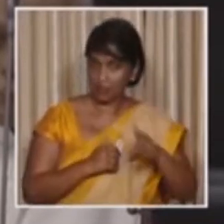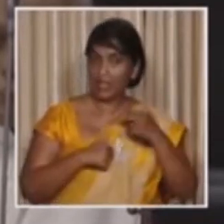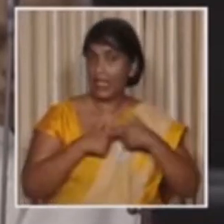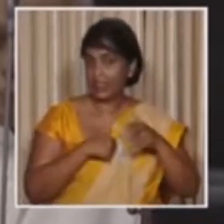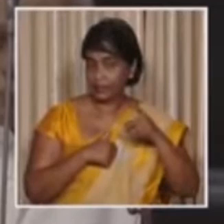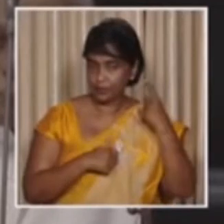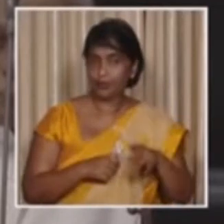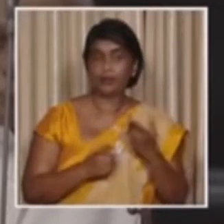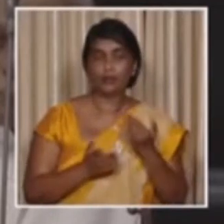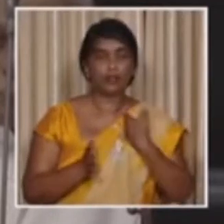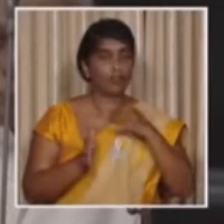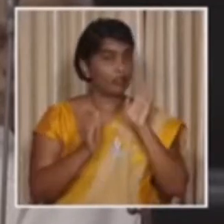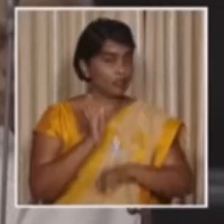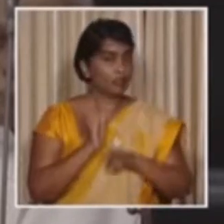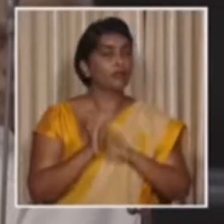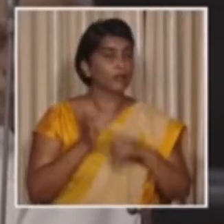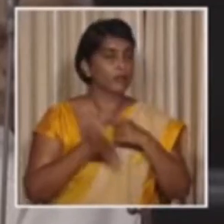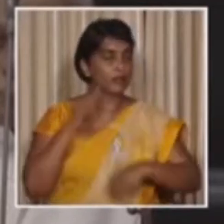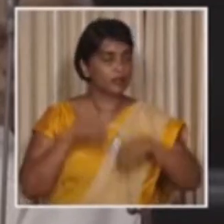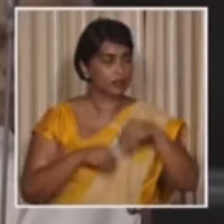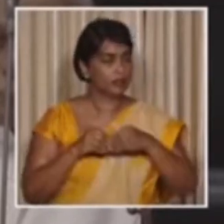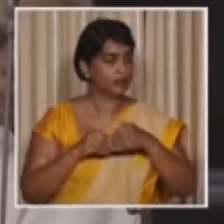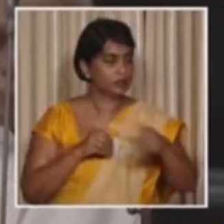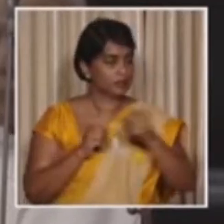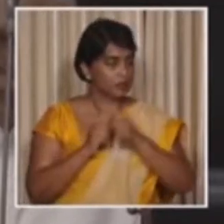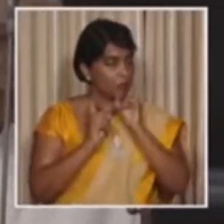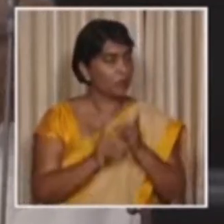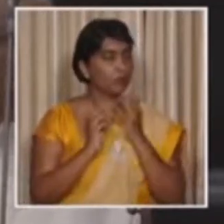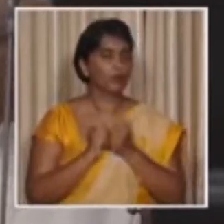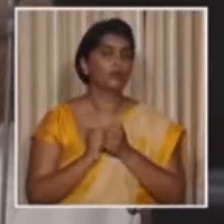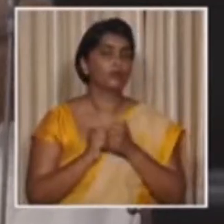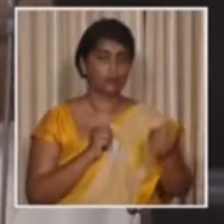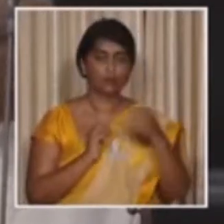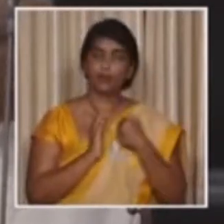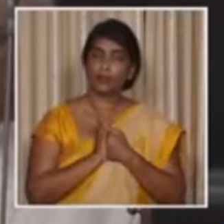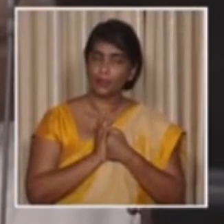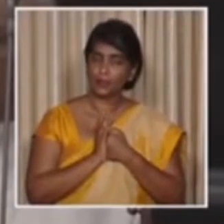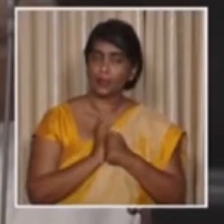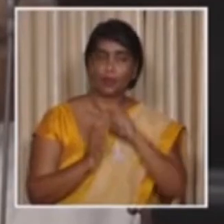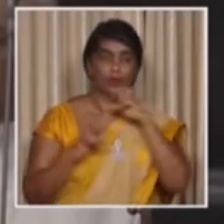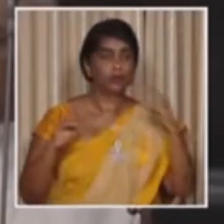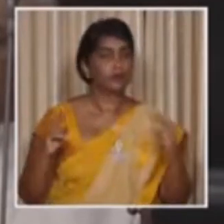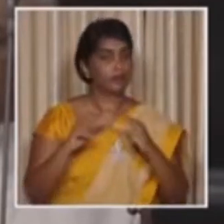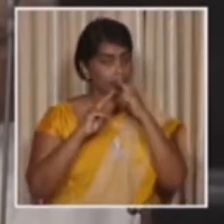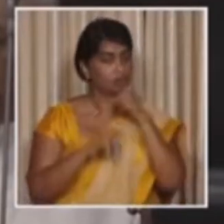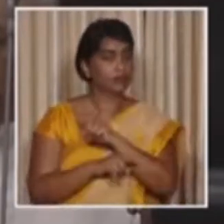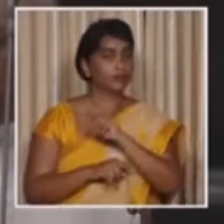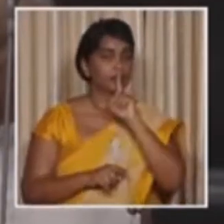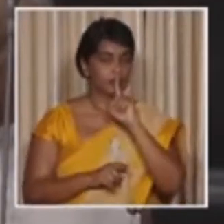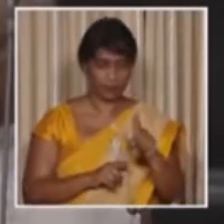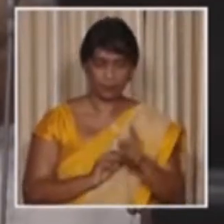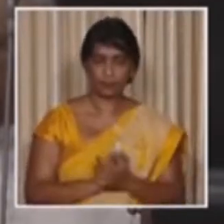මත ප්‍රතික්ෂේප කරමින් ඡන්ද විමසීම් කටයුතු එලෙසම කරගෙන යන ලෙස ගරු ශ්‍රේෂ්ඨාධිකරණය විසින් දන්වා